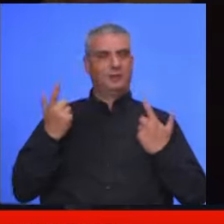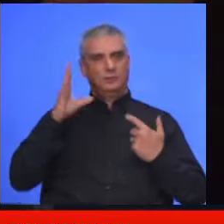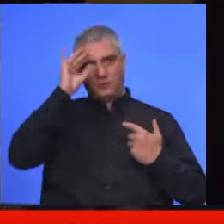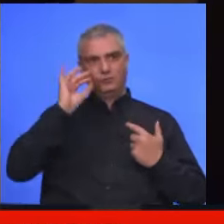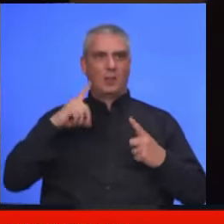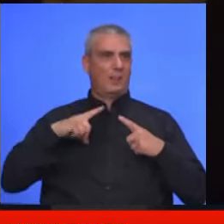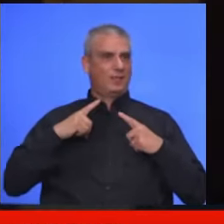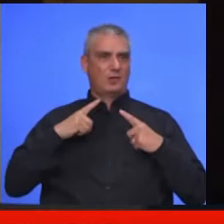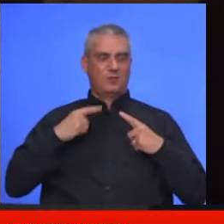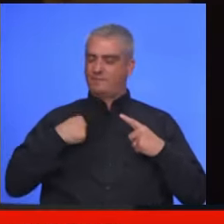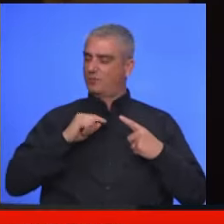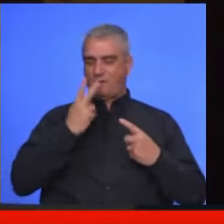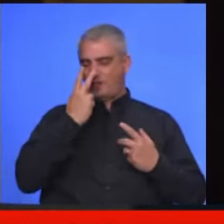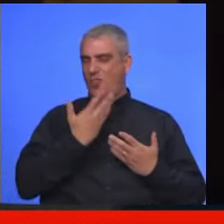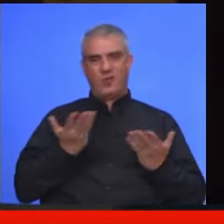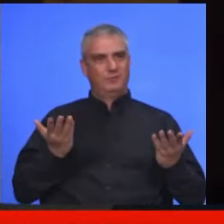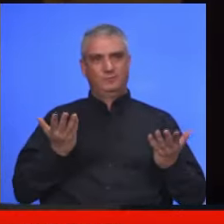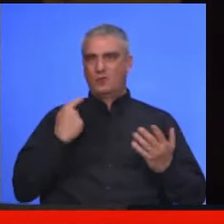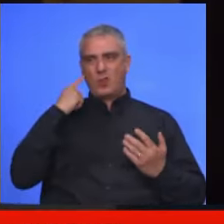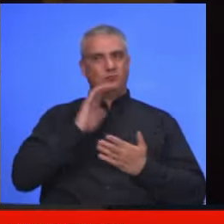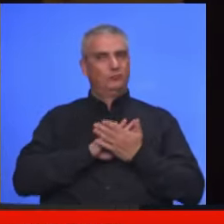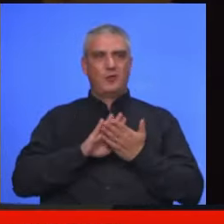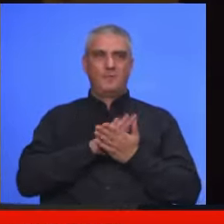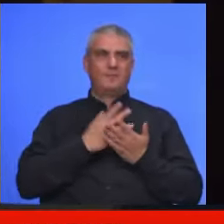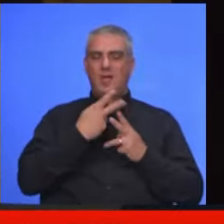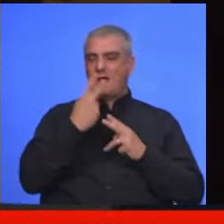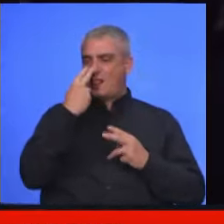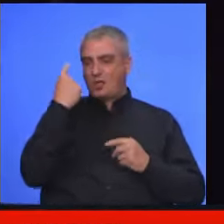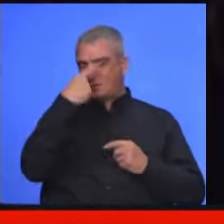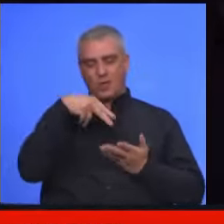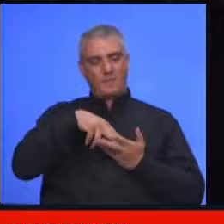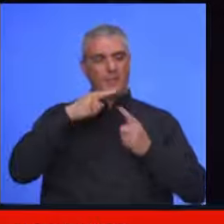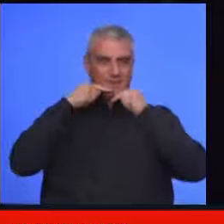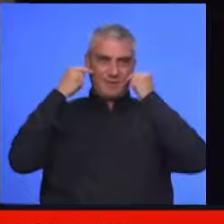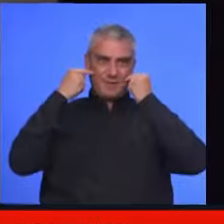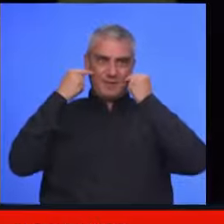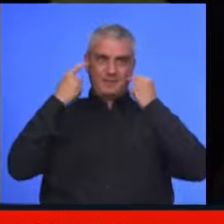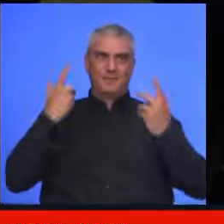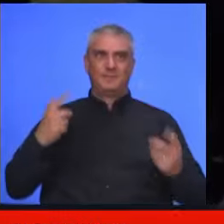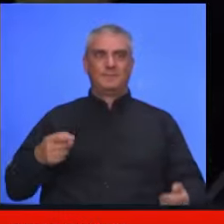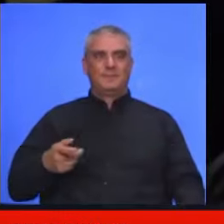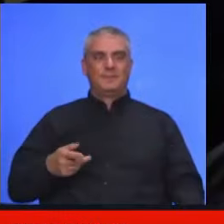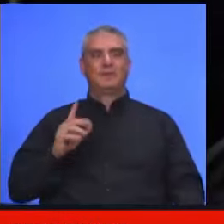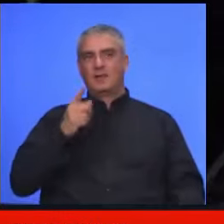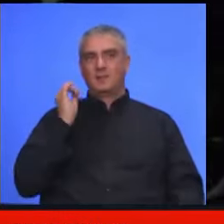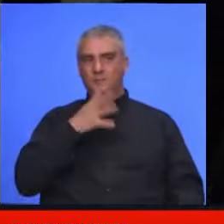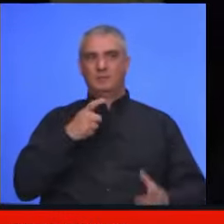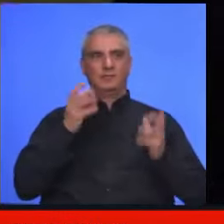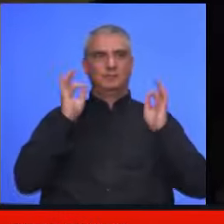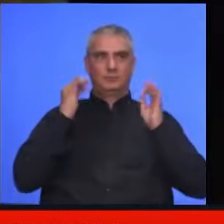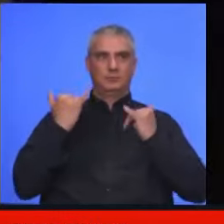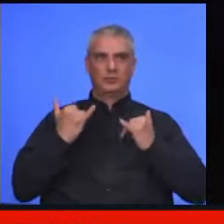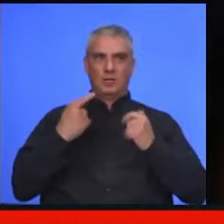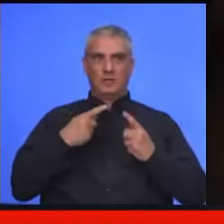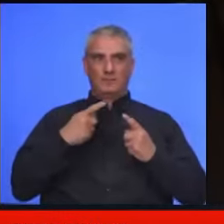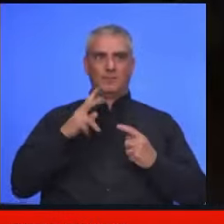לחיות, ואנחנו כבר לא רואים אותו, לא שומעים ממנו, ורק לראות אותו פה עומד ומחייך. טוב, לך אני מוציאה ספיישל שיוצא היום,